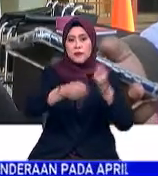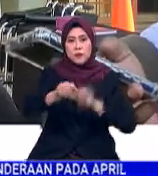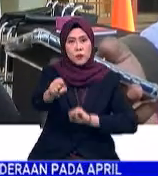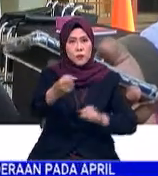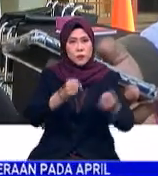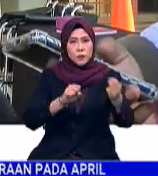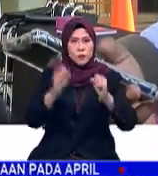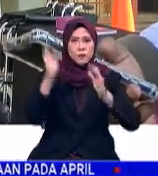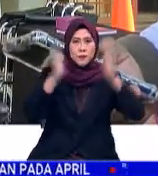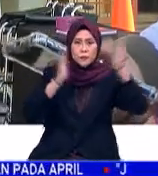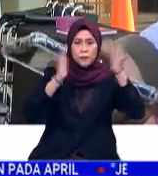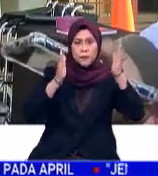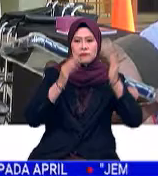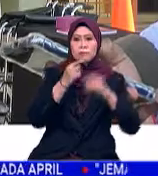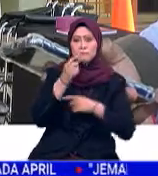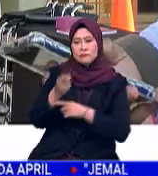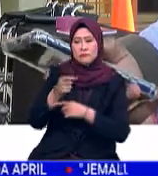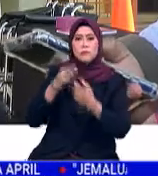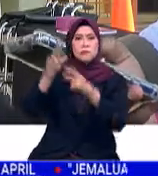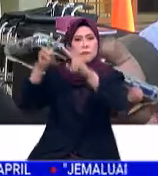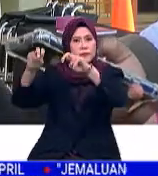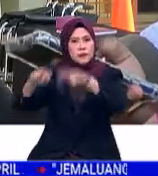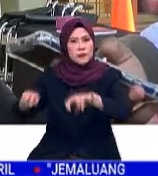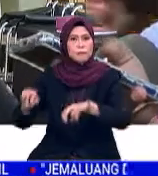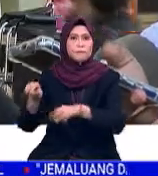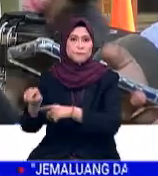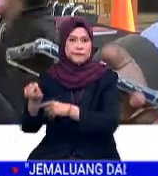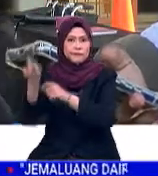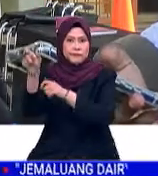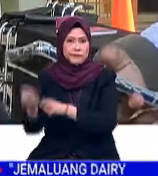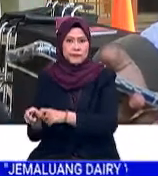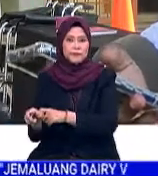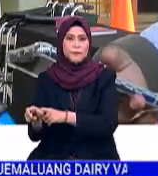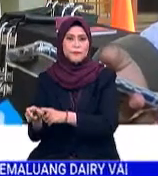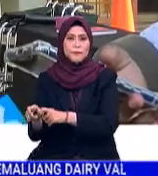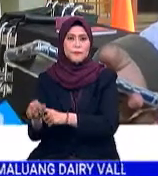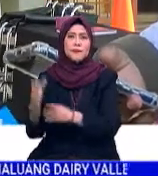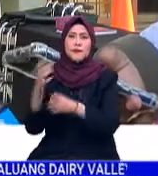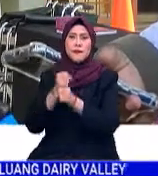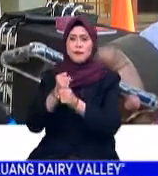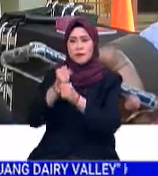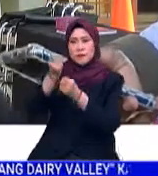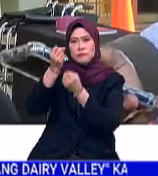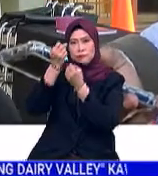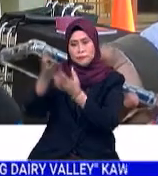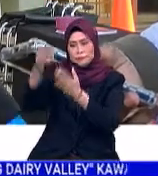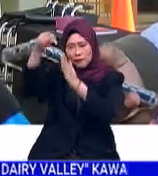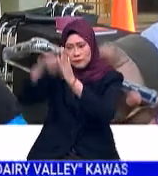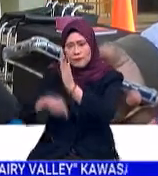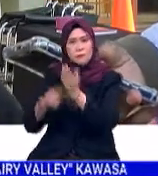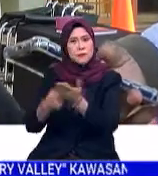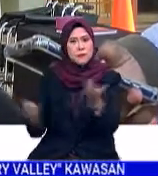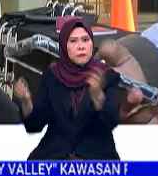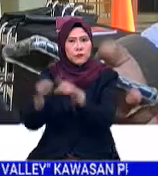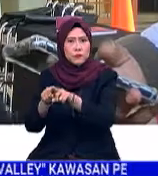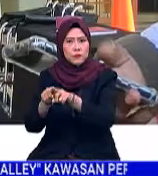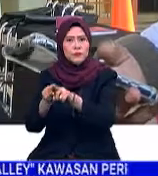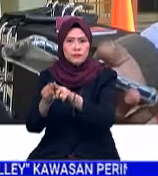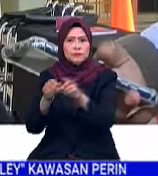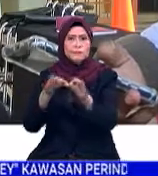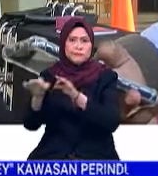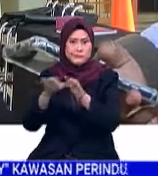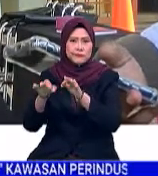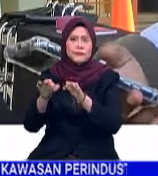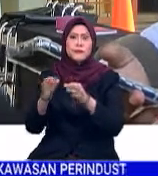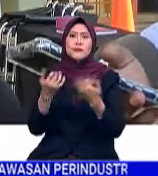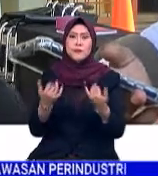menjalankan siasatan bersama dan mendapatkan maklumat yang lebih detail lah tentang kejadian yang berlaku. Ini